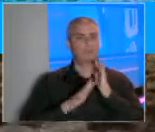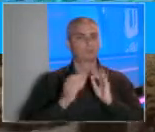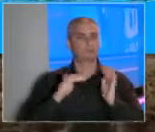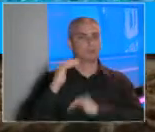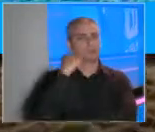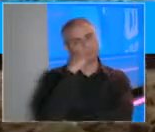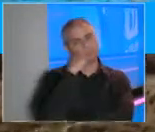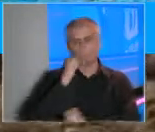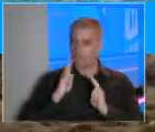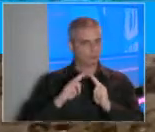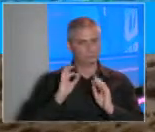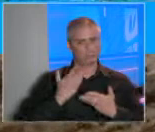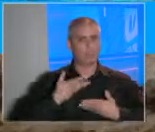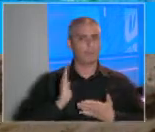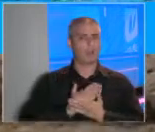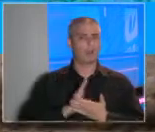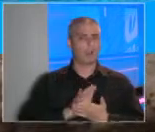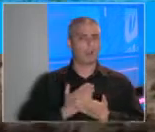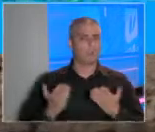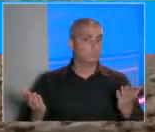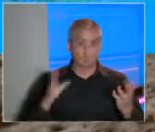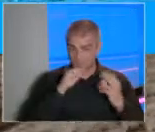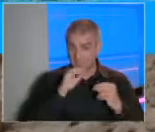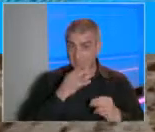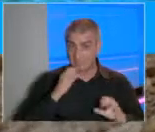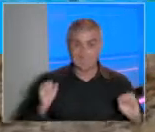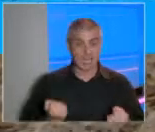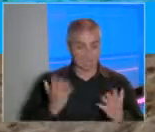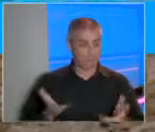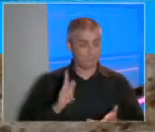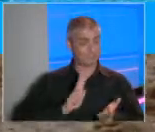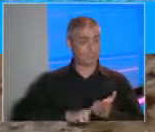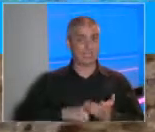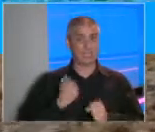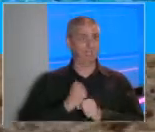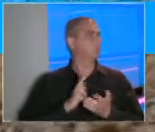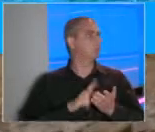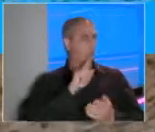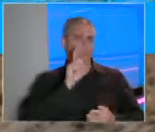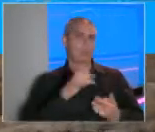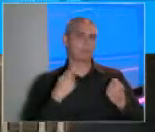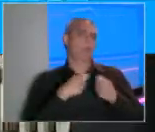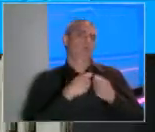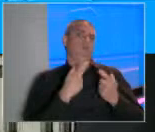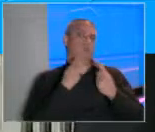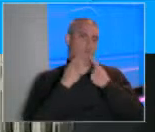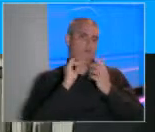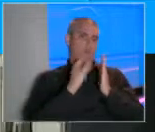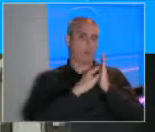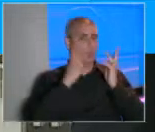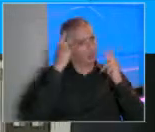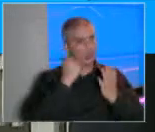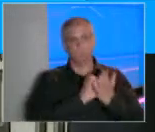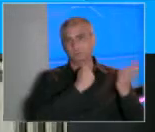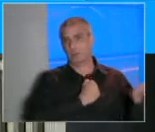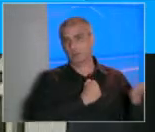העליון לא מתכנסים כדי לקבל הכרעה. אז כשמדברים על יעילות, מדברים על צדק, עשיית צדק. אבל אולי זה כן קשור לדיון של חוק ההסדרה בסופו